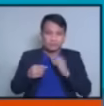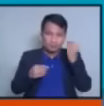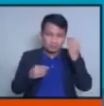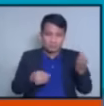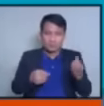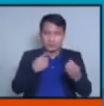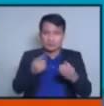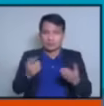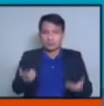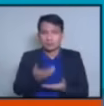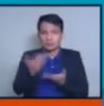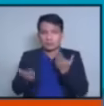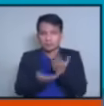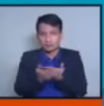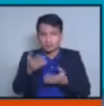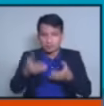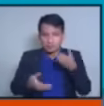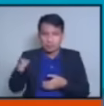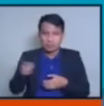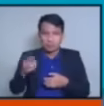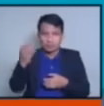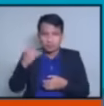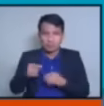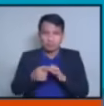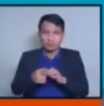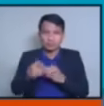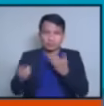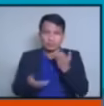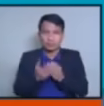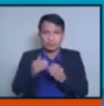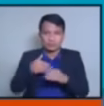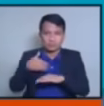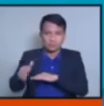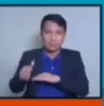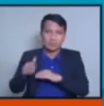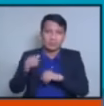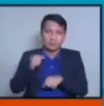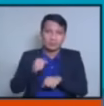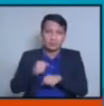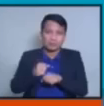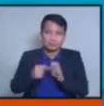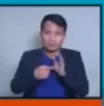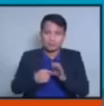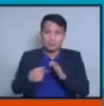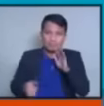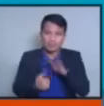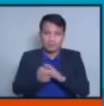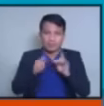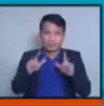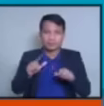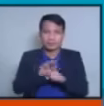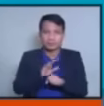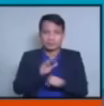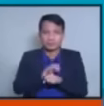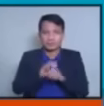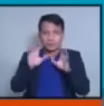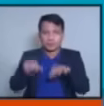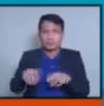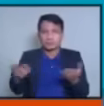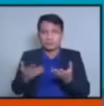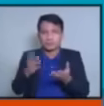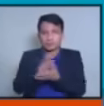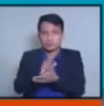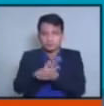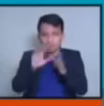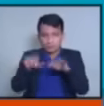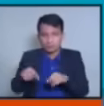man na isampa na agad yung kaso sa korte, doon ipapadala sa Pinas sa iyo at kapag lumabas ng warrant, alam kung saan ka pwedeng damputin ng mga polis,